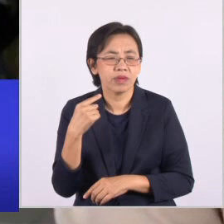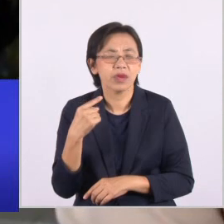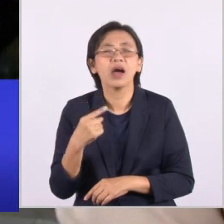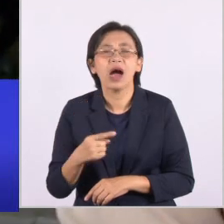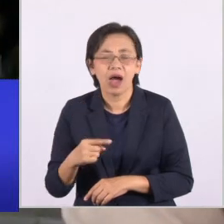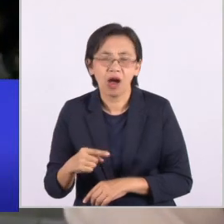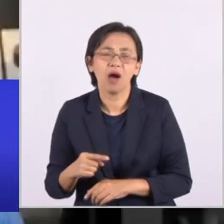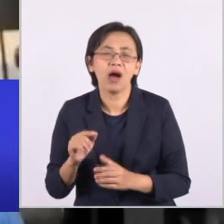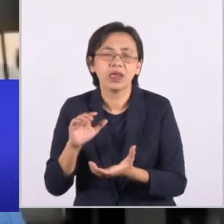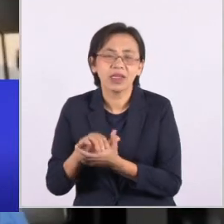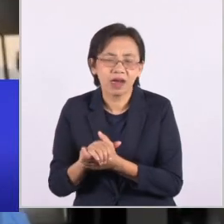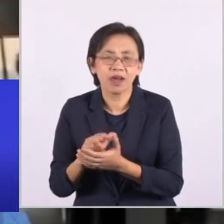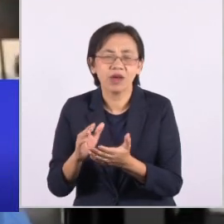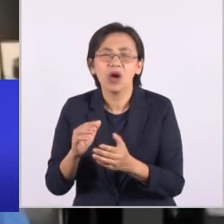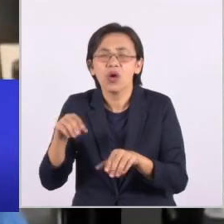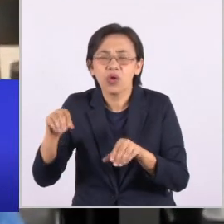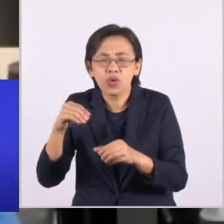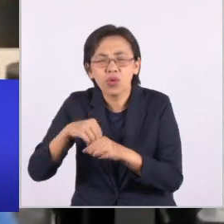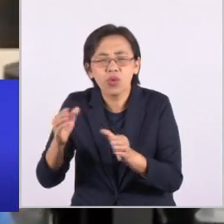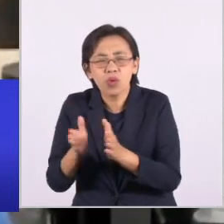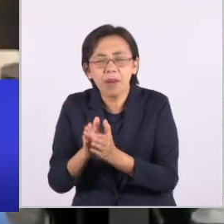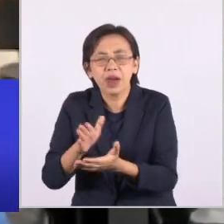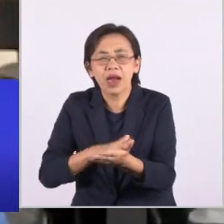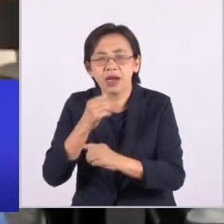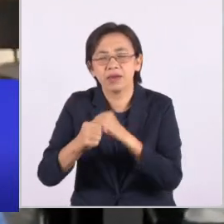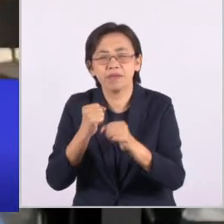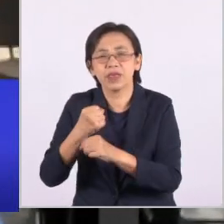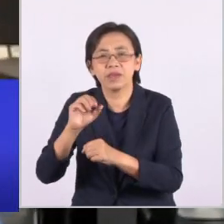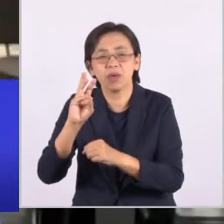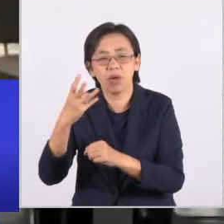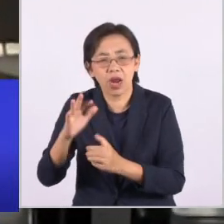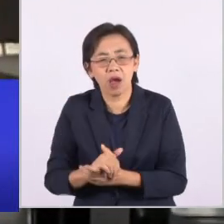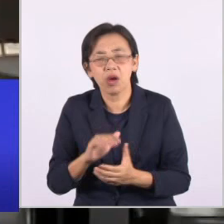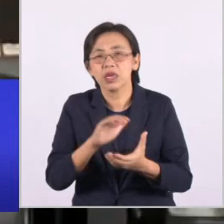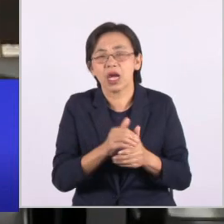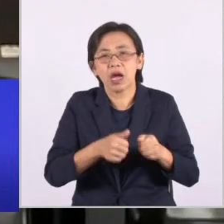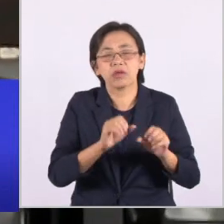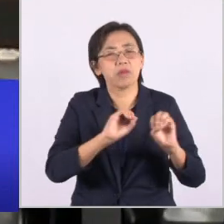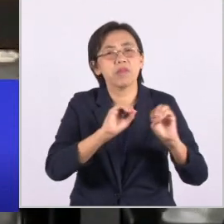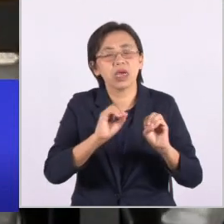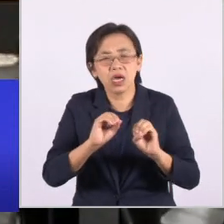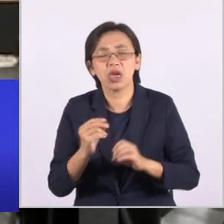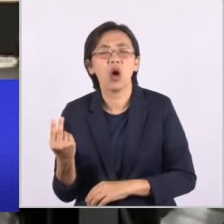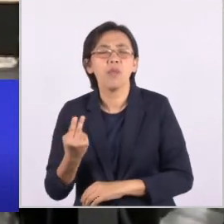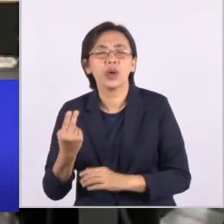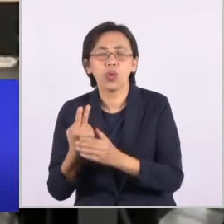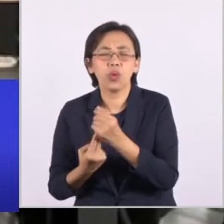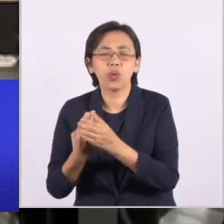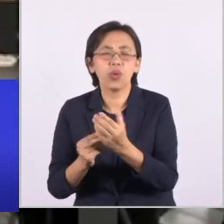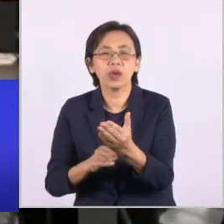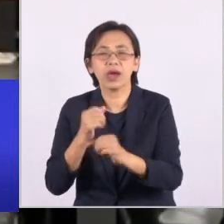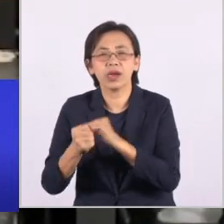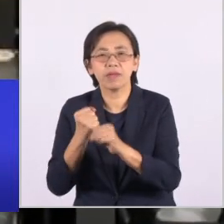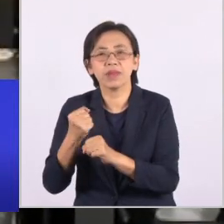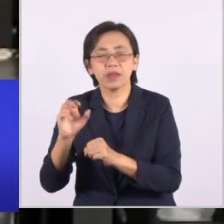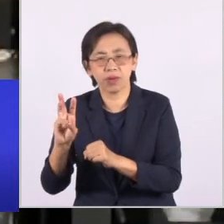สร้างตัวกันมามาเป็นเวลา 16ปีแล้วนะคะแต่ว่าที่ผ่านมาก็อยู่กันเฉยๆโดยที่ไม่ได้จดทะเบียนสมรสอยากมีอะไรที่มัน